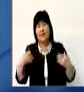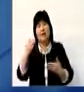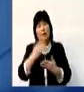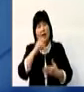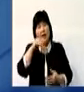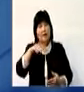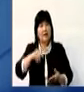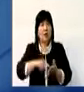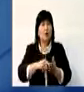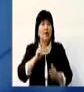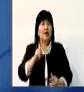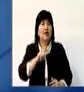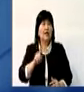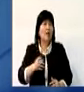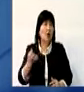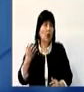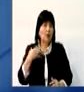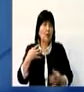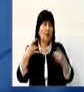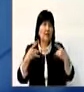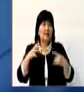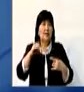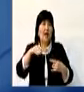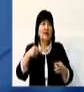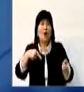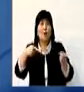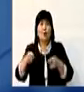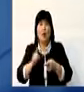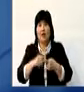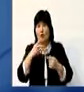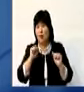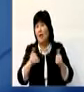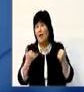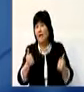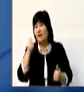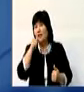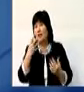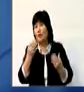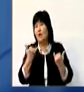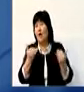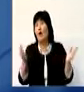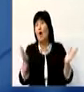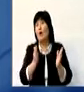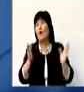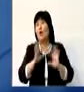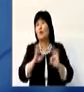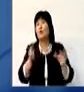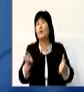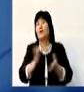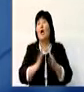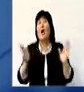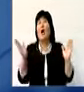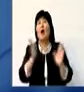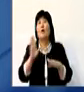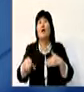бағдарламаларымызды kazterka.kz-тен Қызылорда телеарнасының сайтына өту арқылы көре аласыздар. Ал енді ертеңгі күнге арналған ауа райы болжамымен танысып болыңыздар. Ауа райы